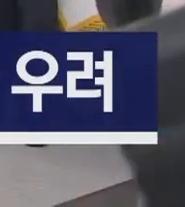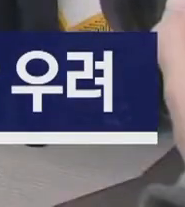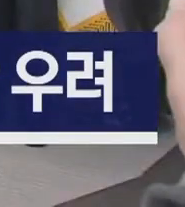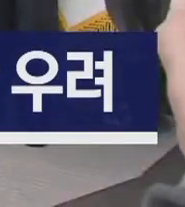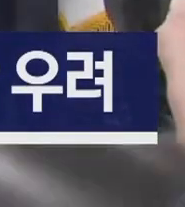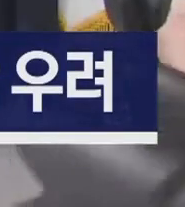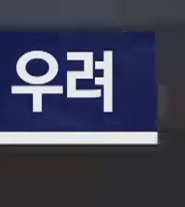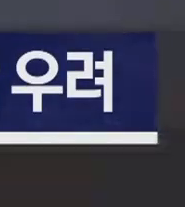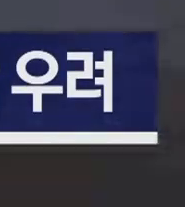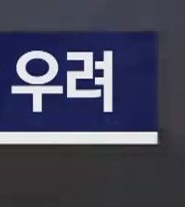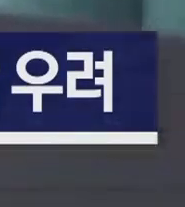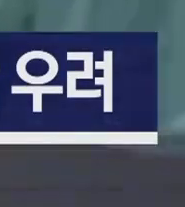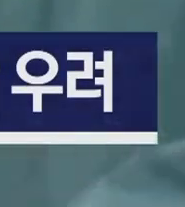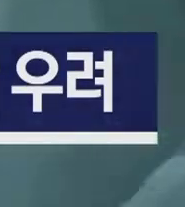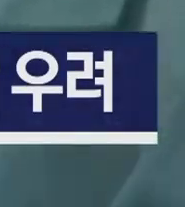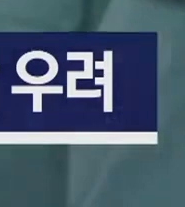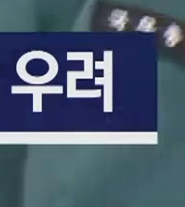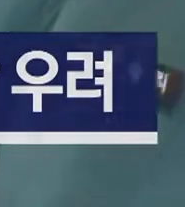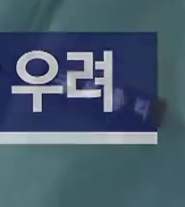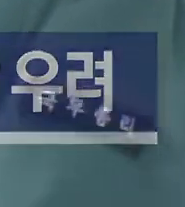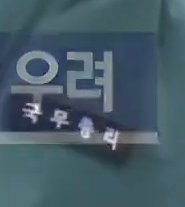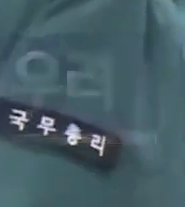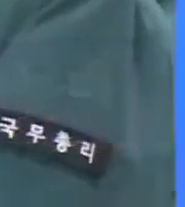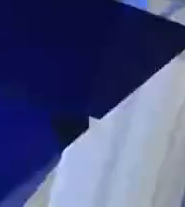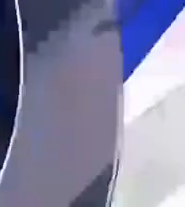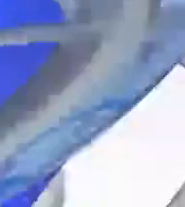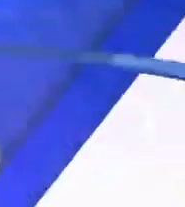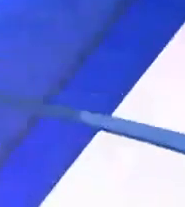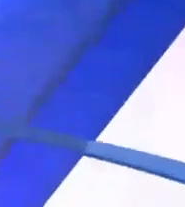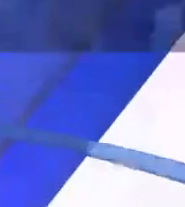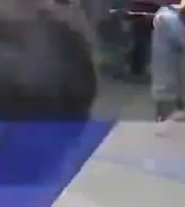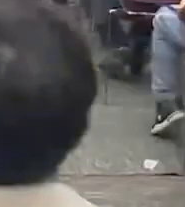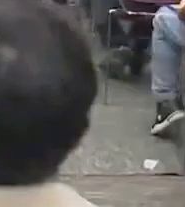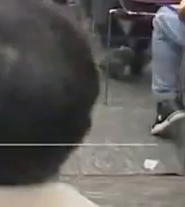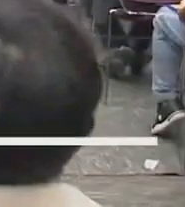의료 공백 우려와 함께 환자들의 피해가 우려되고 있습니다.